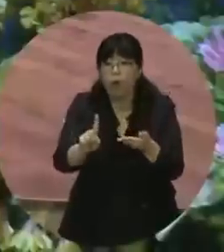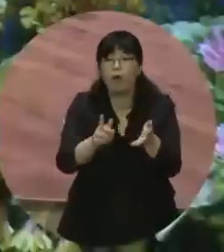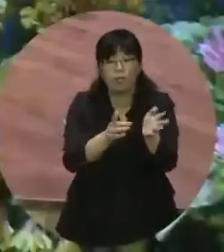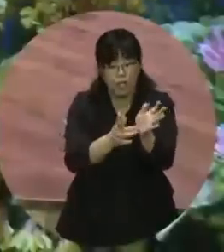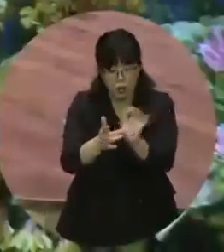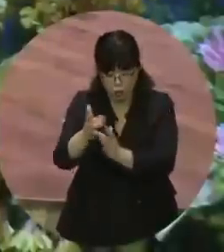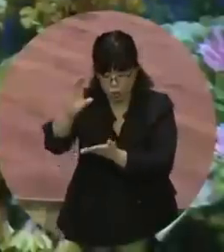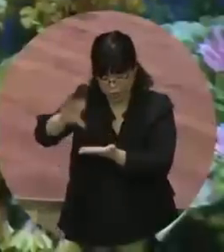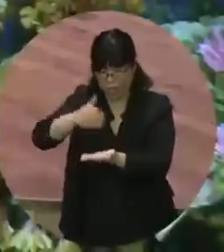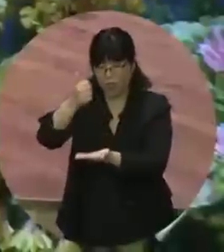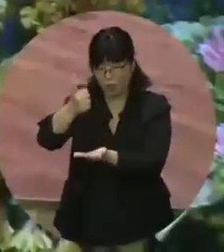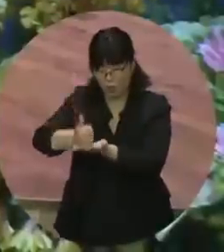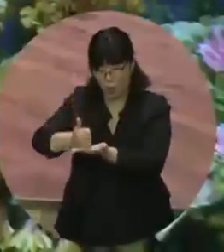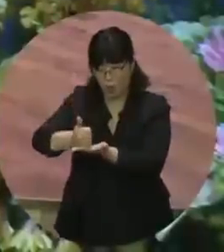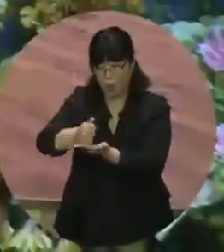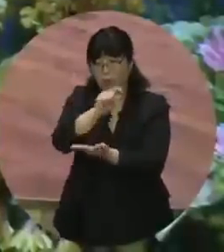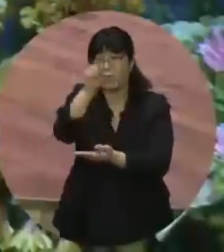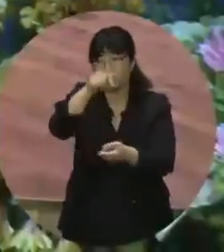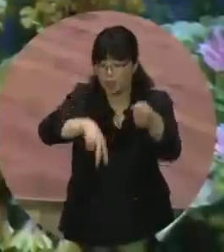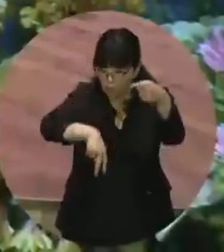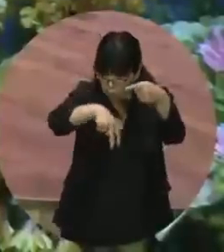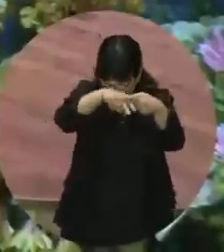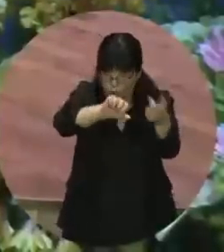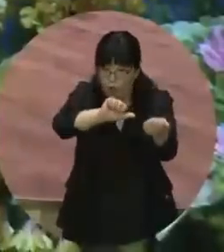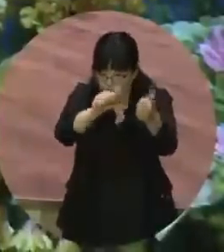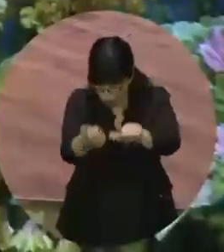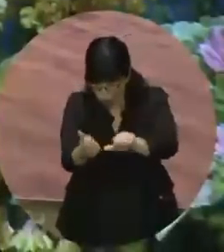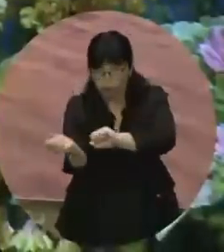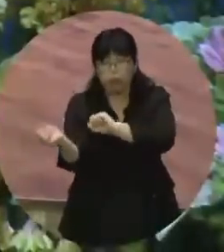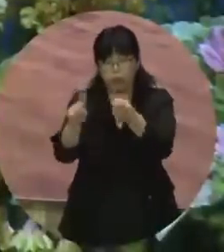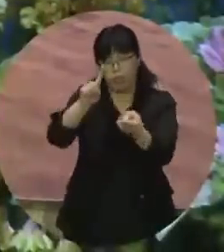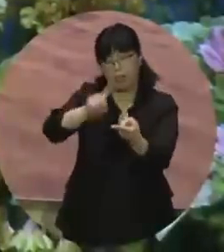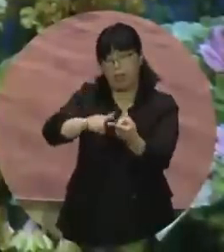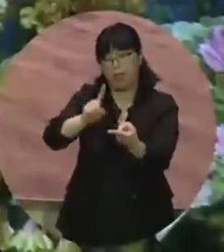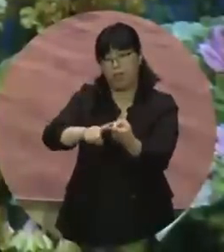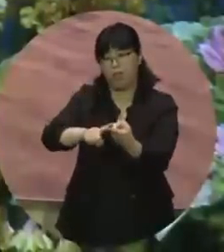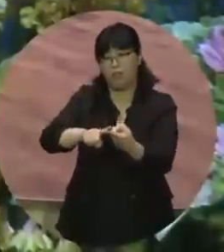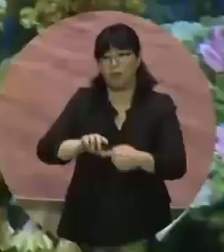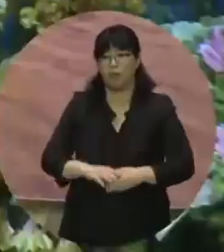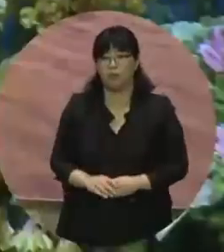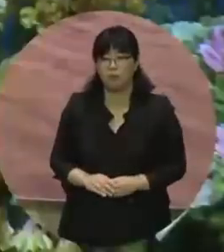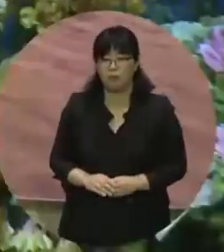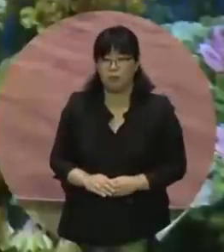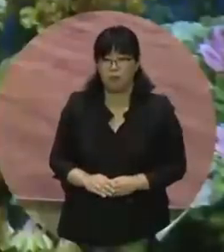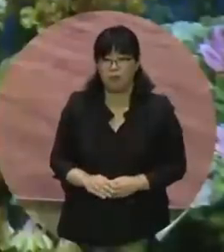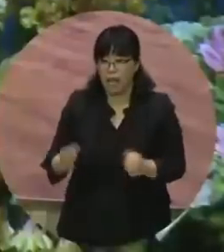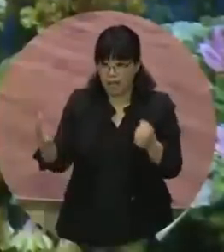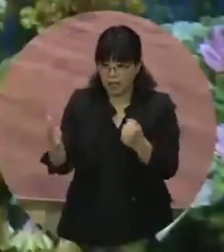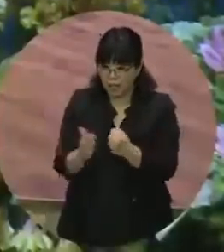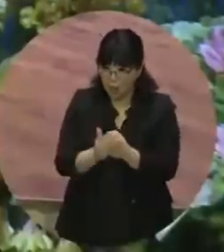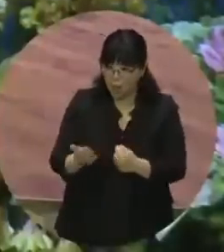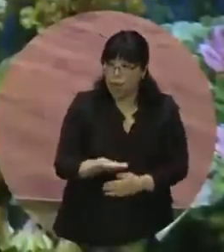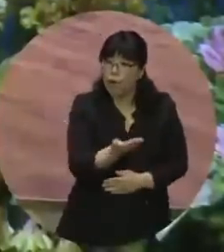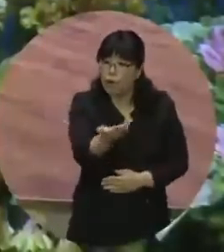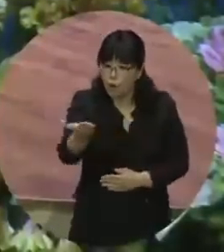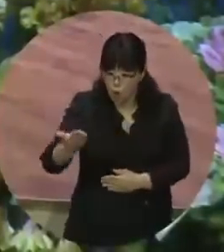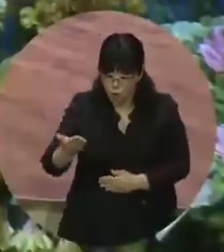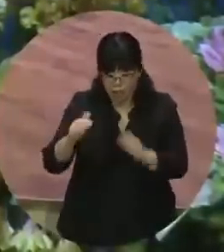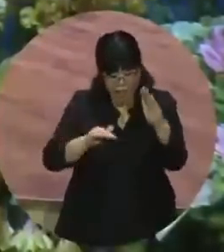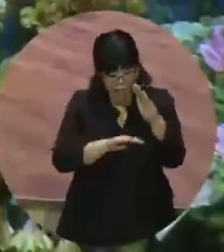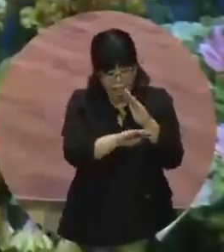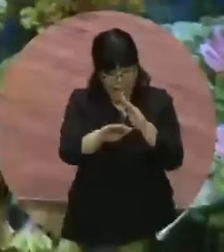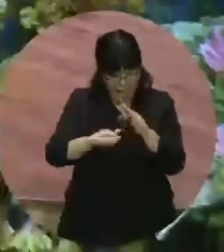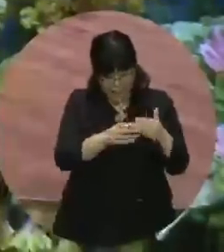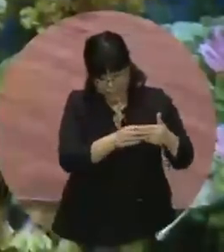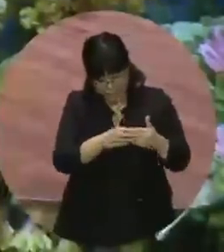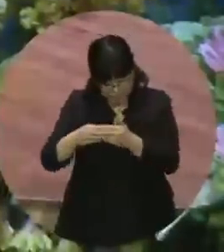그래서 언약이 이끄는 가정이 뭐요? 복음이 이끄는 가정이에요. 언약이 이끄는 가정. 같은 말이에요.